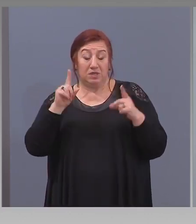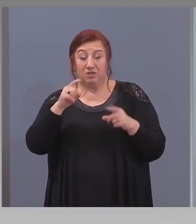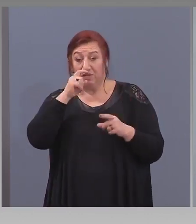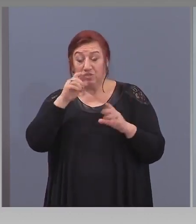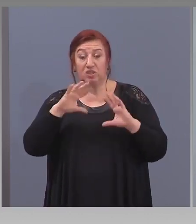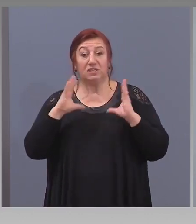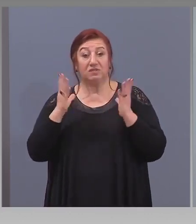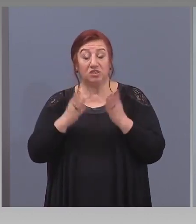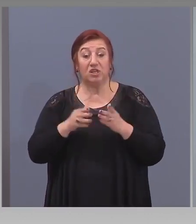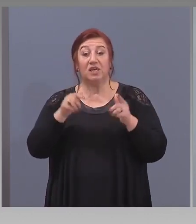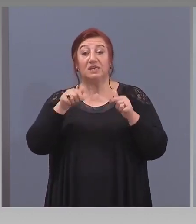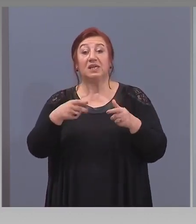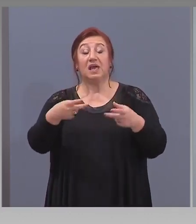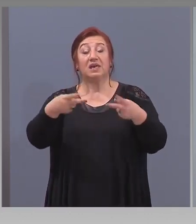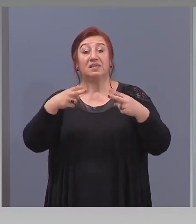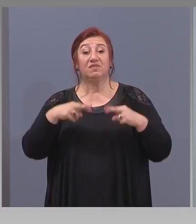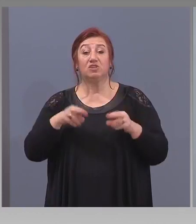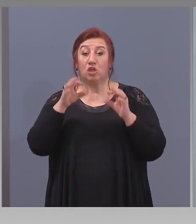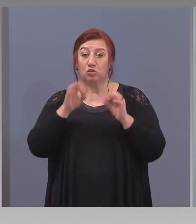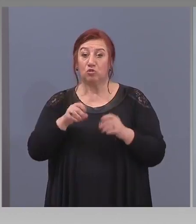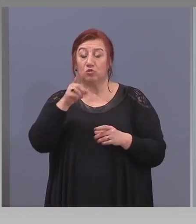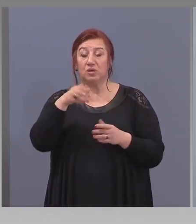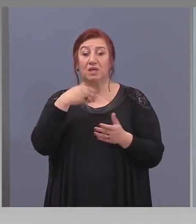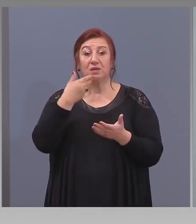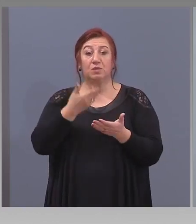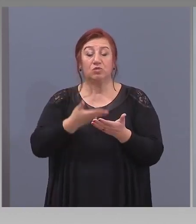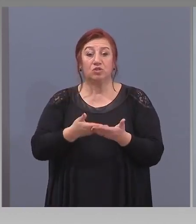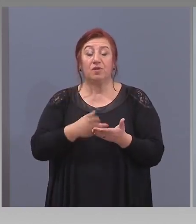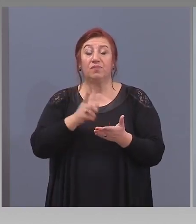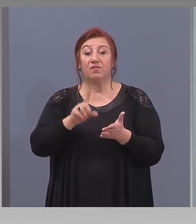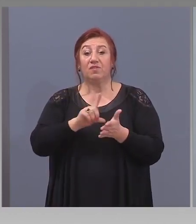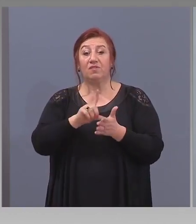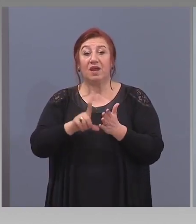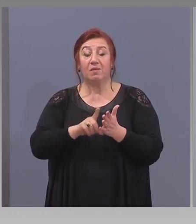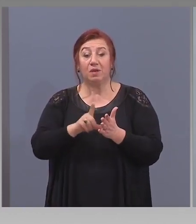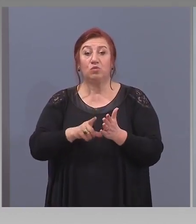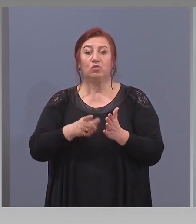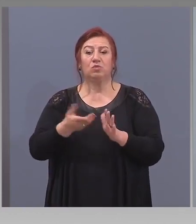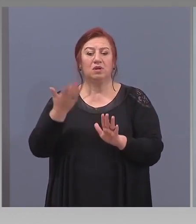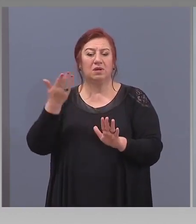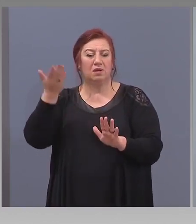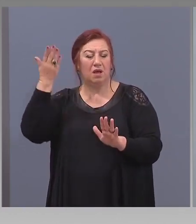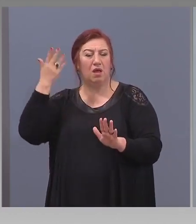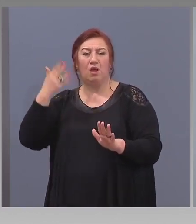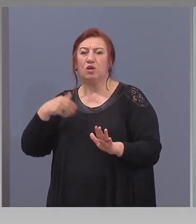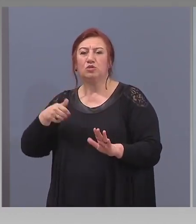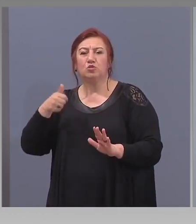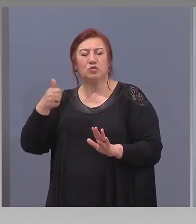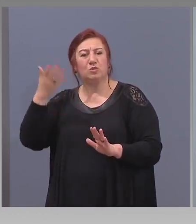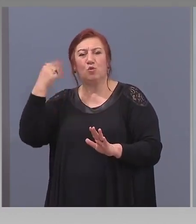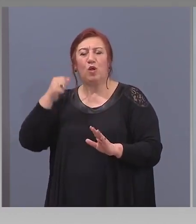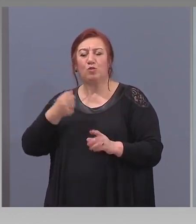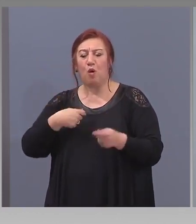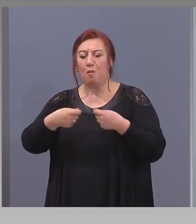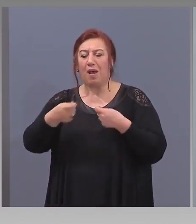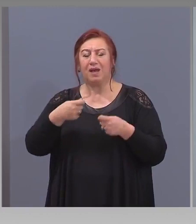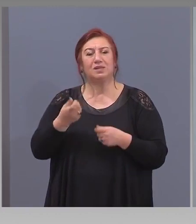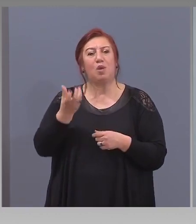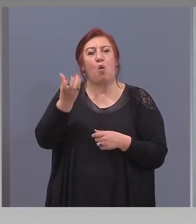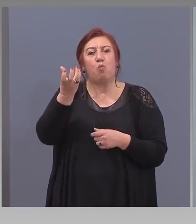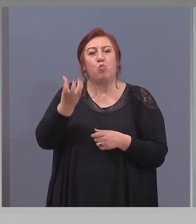връщат точно тези предложения във времето на зрелия социализъм, когато в плод зеленчуците на